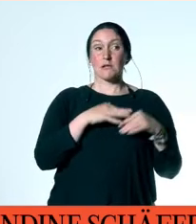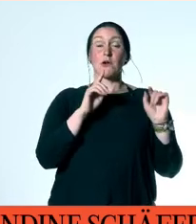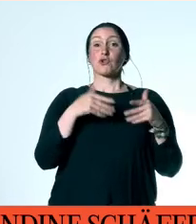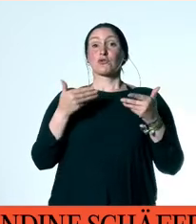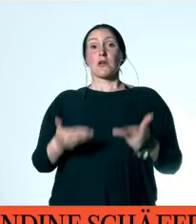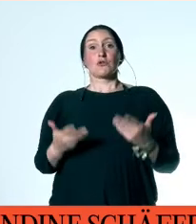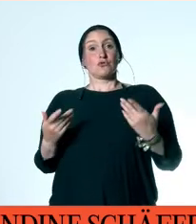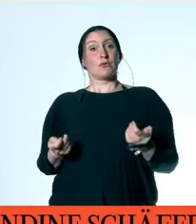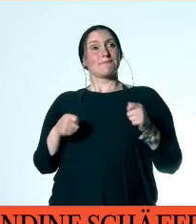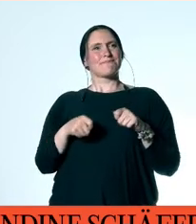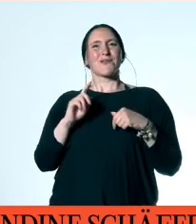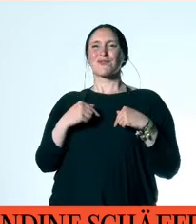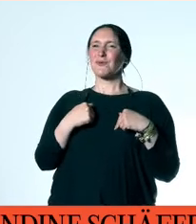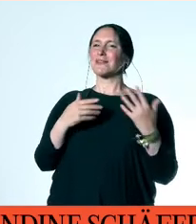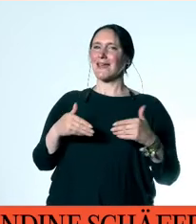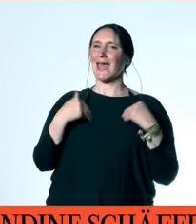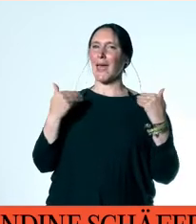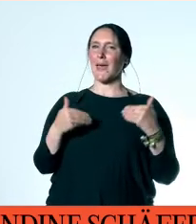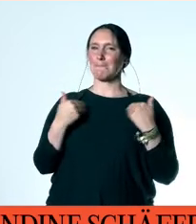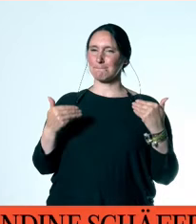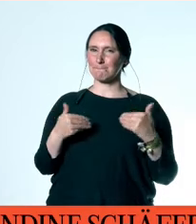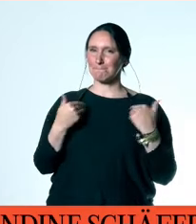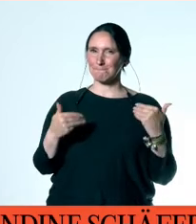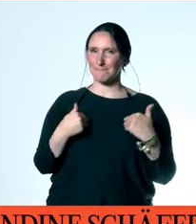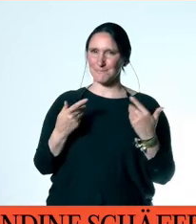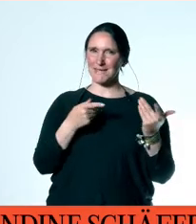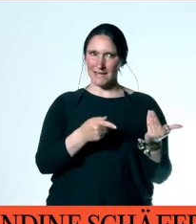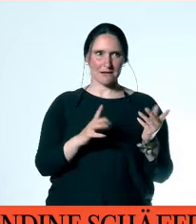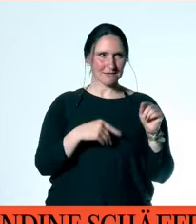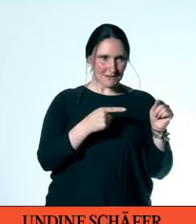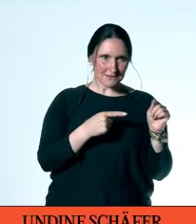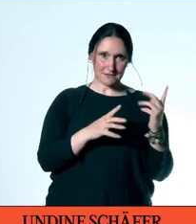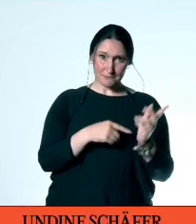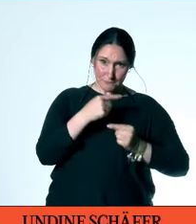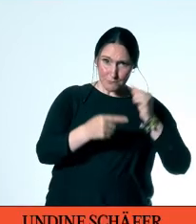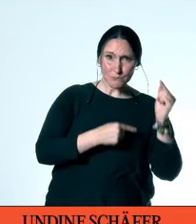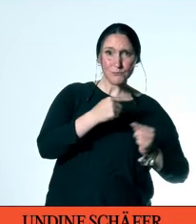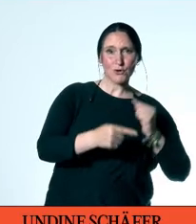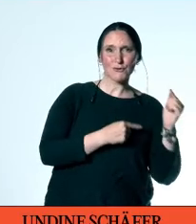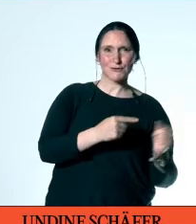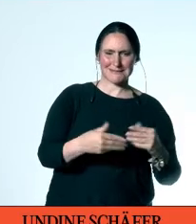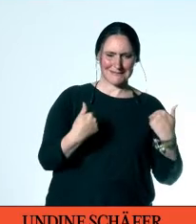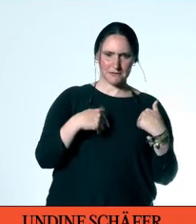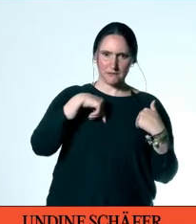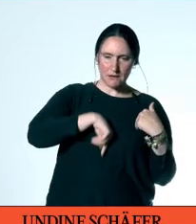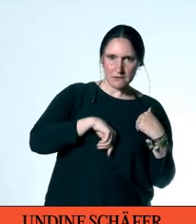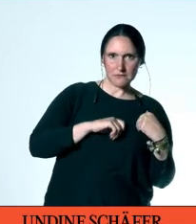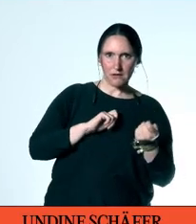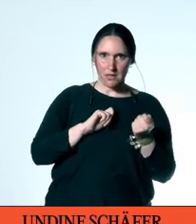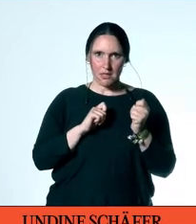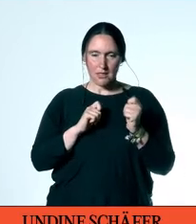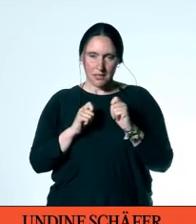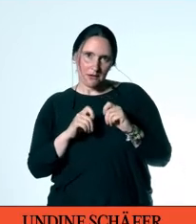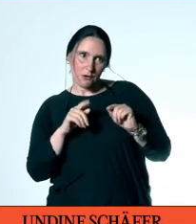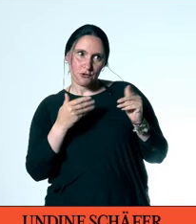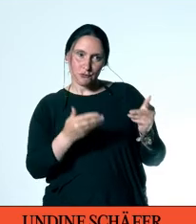to at seeing how that process and our own are so much in tune, even though they are at